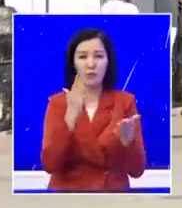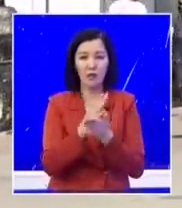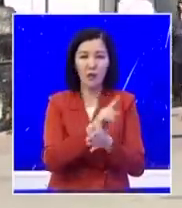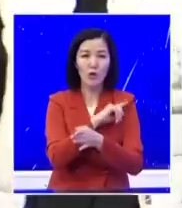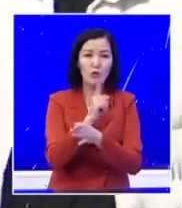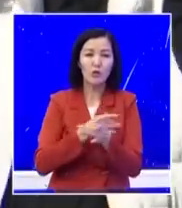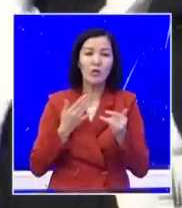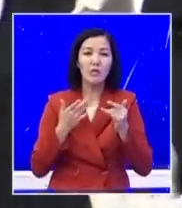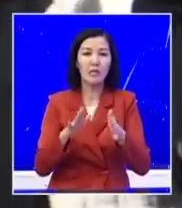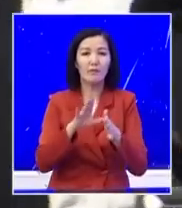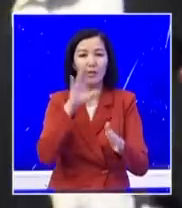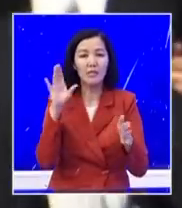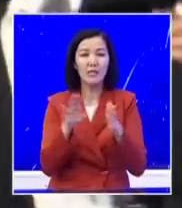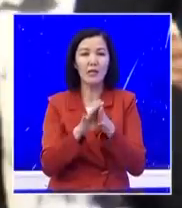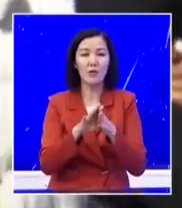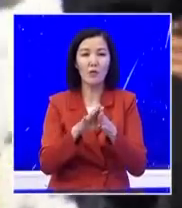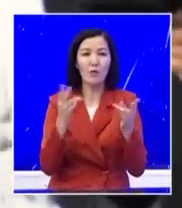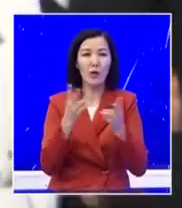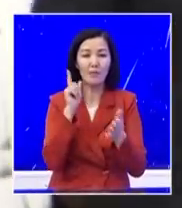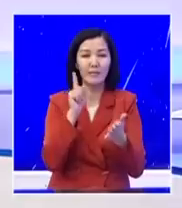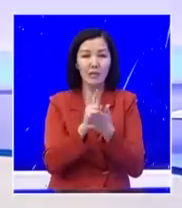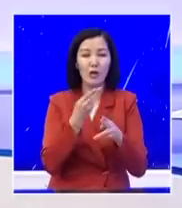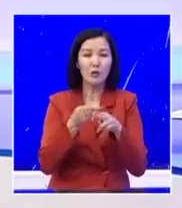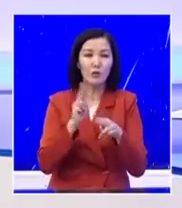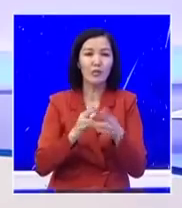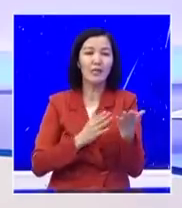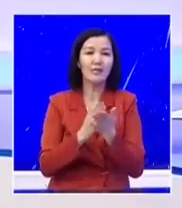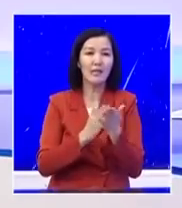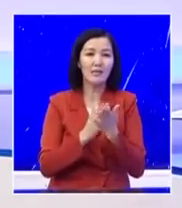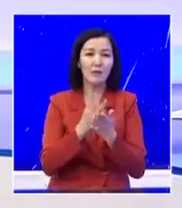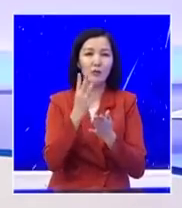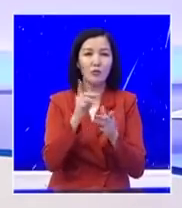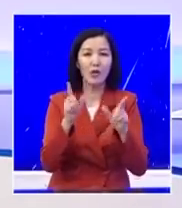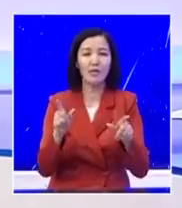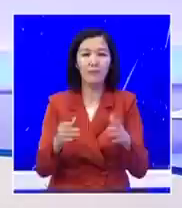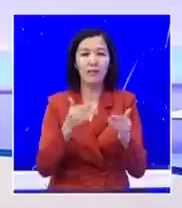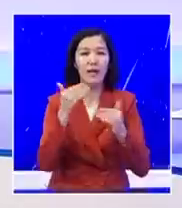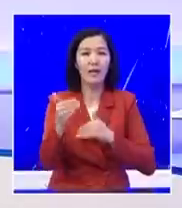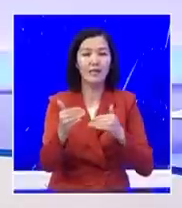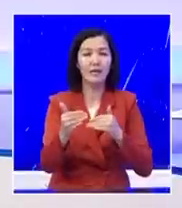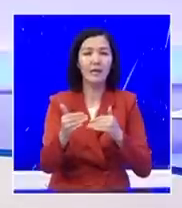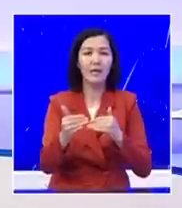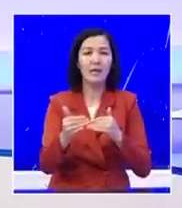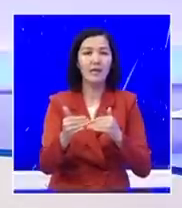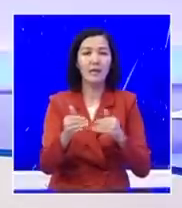қызмет көрсетіп жатыр. Күшейтілген талаптар сақталуы міндет. Сондықтан сала қызметкерлері 3 адамнан артық